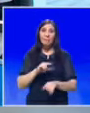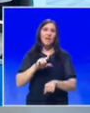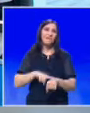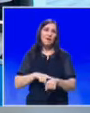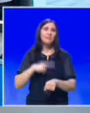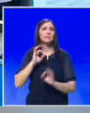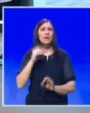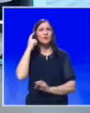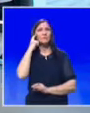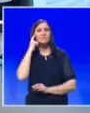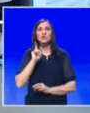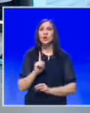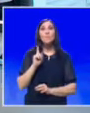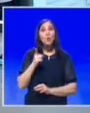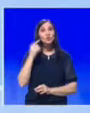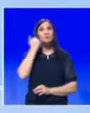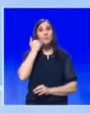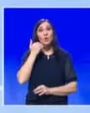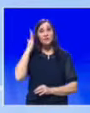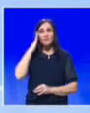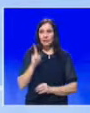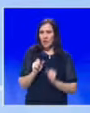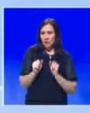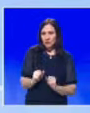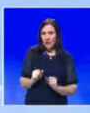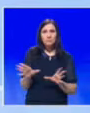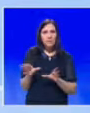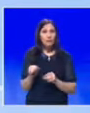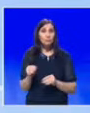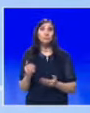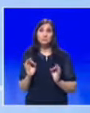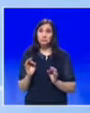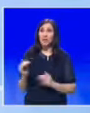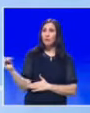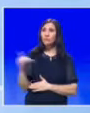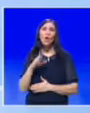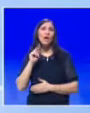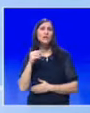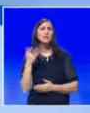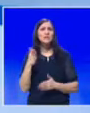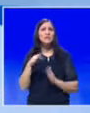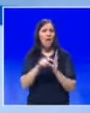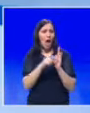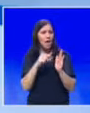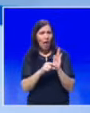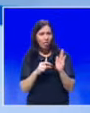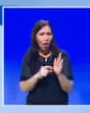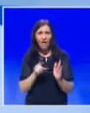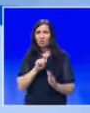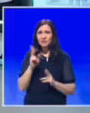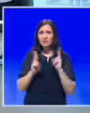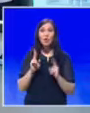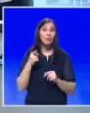полезни за страната, но трябва да седнем и заедно да кажат. Добре, с това, с тези родове не сме съгласни,